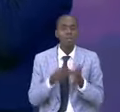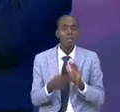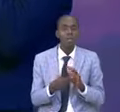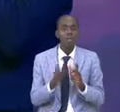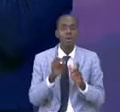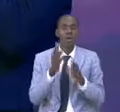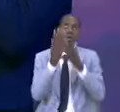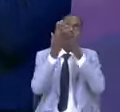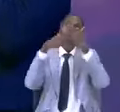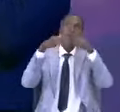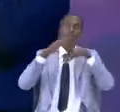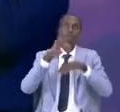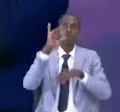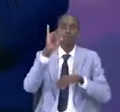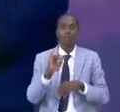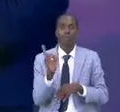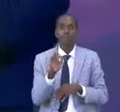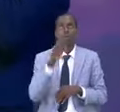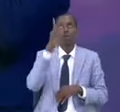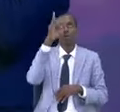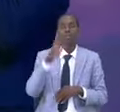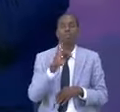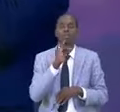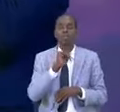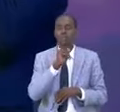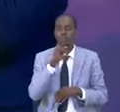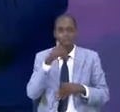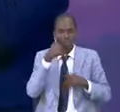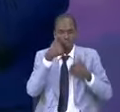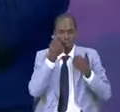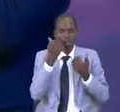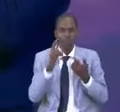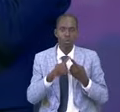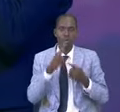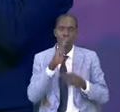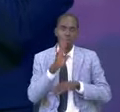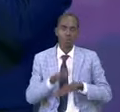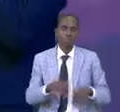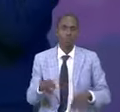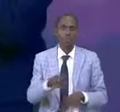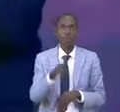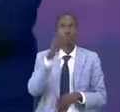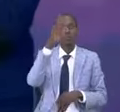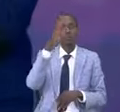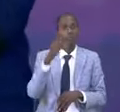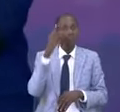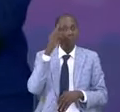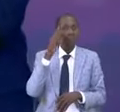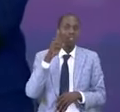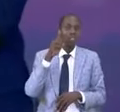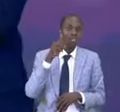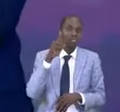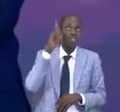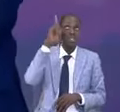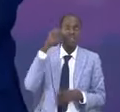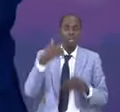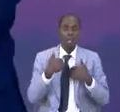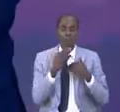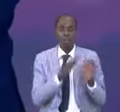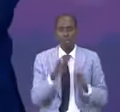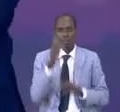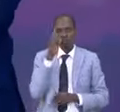pas honte d'être appelé leur Dieu car il aura préparé une cité vous